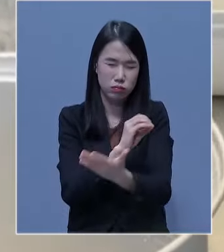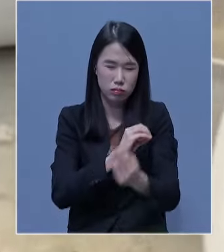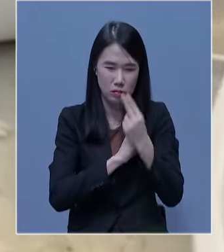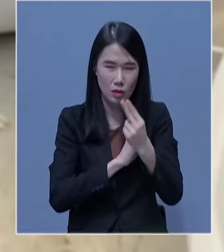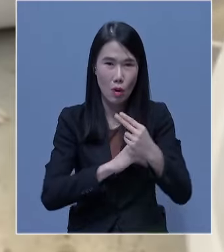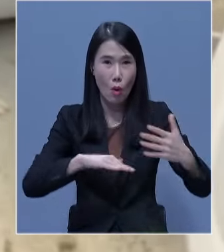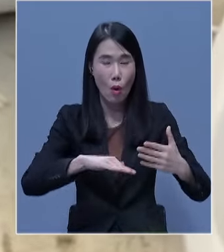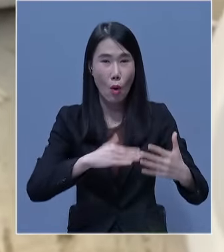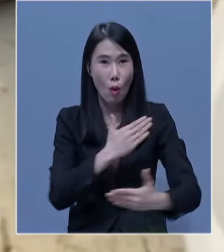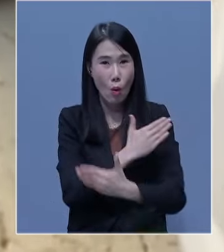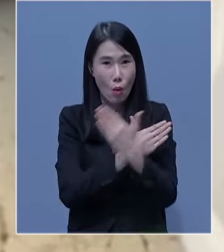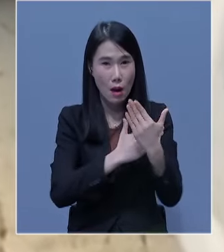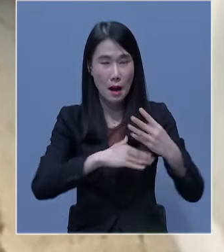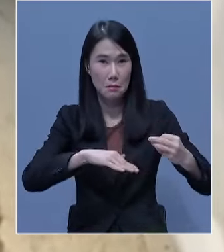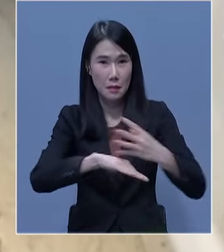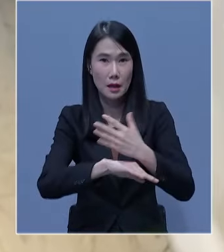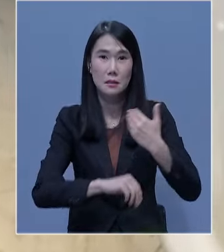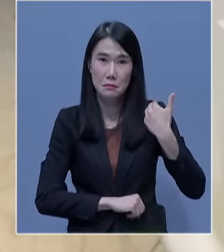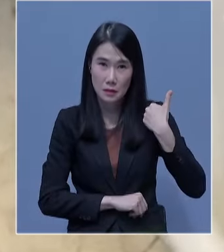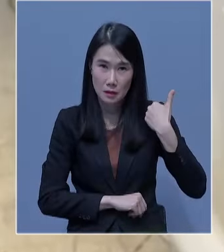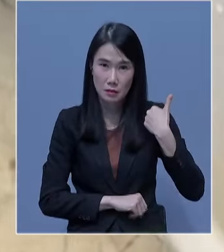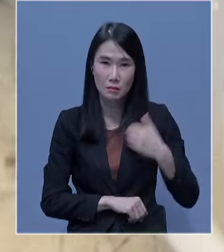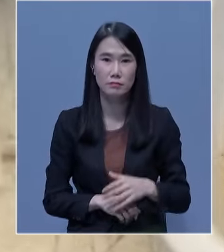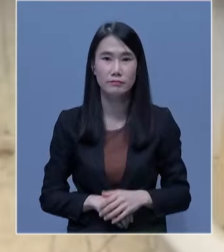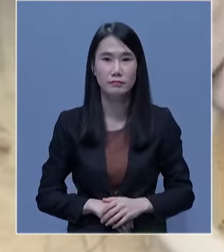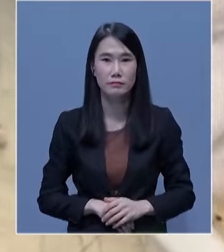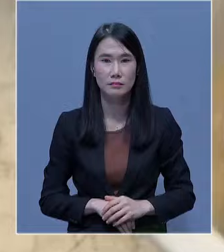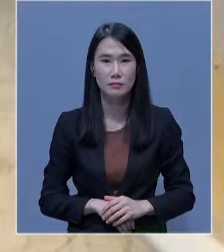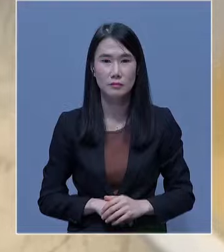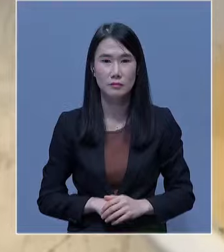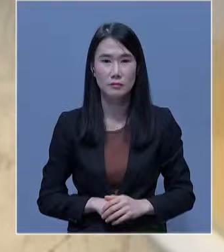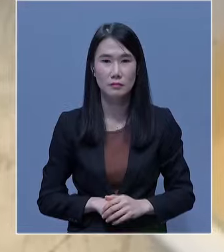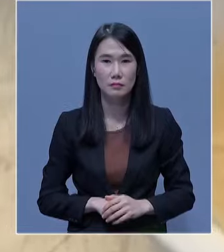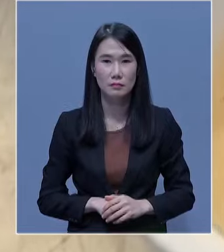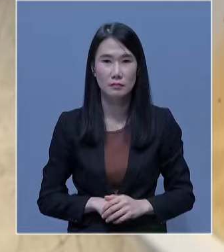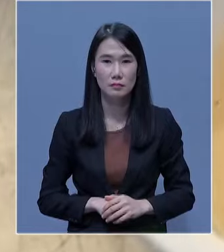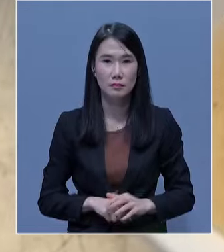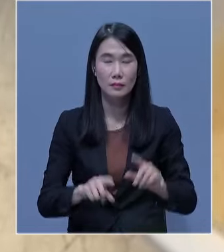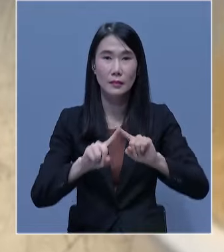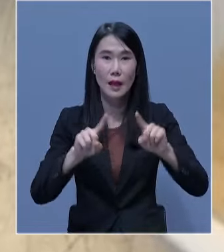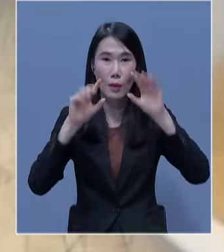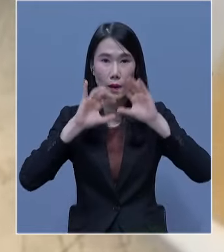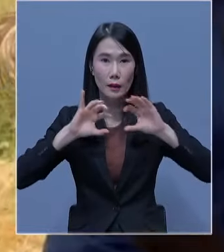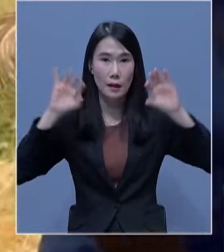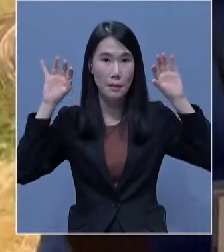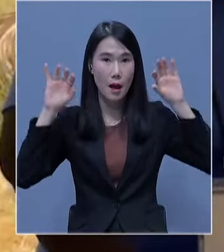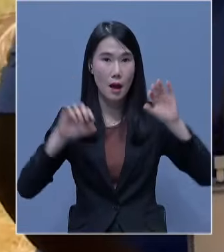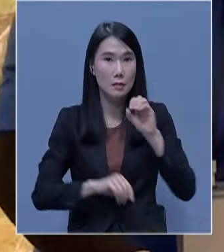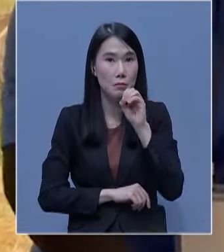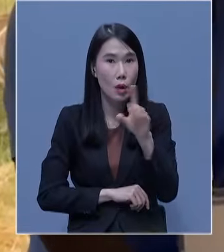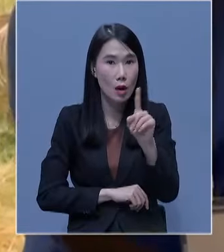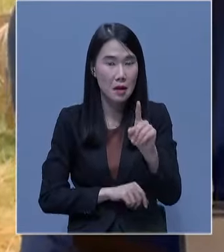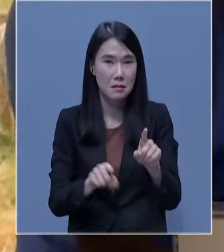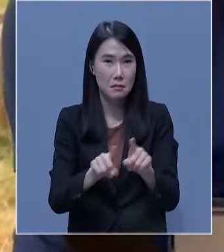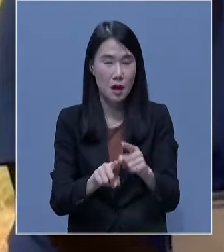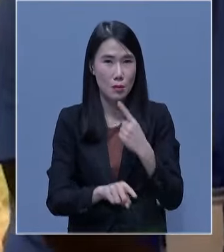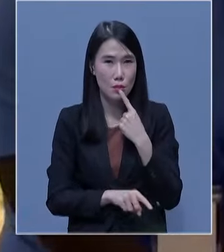กินน่ะเป็นอันตรายต่อร่างกายนะฮะแต่ปรากฏว่าทางฝากฝั่งรัฐบาลมองว่าเป็นการดิสเคร